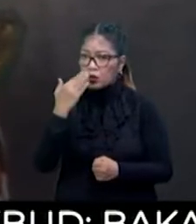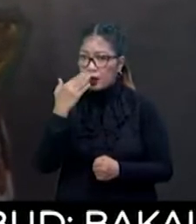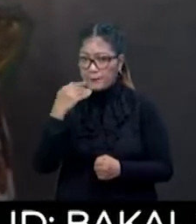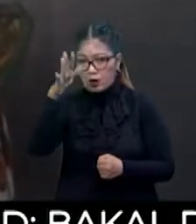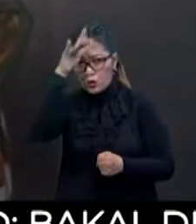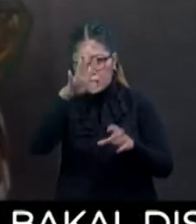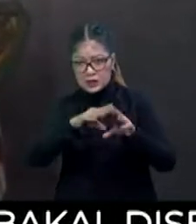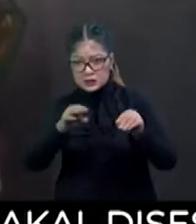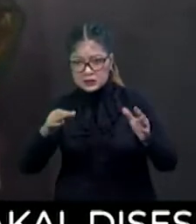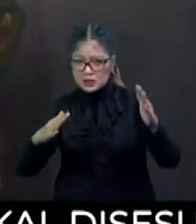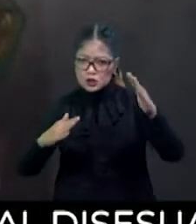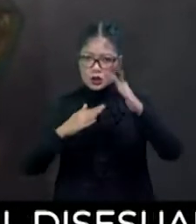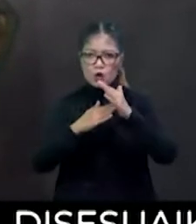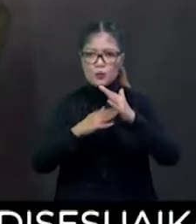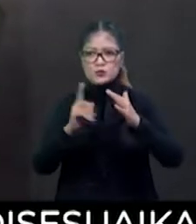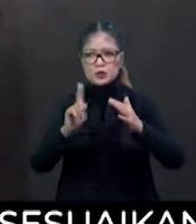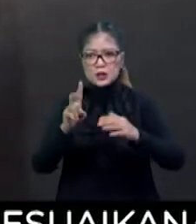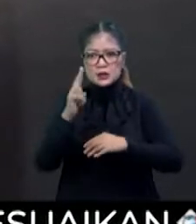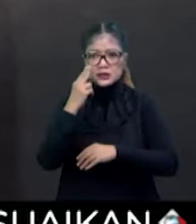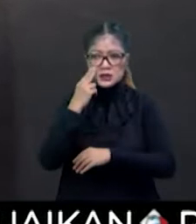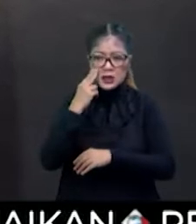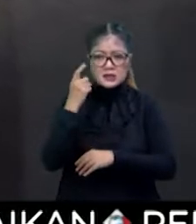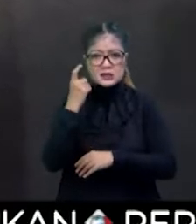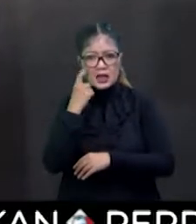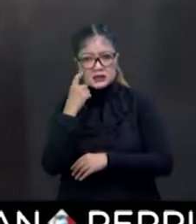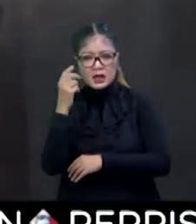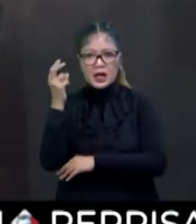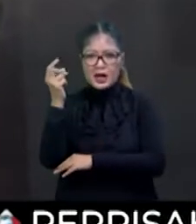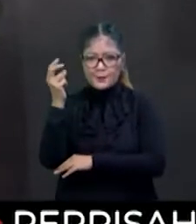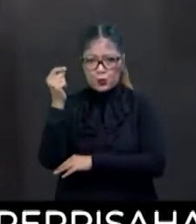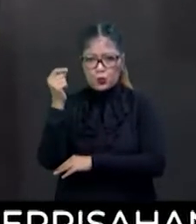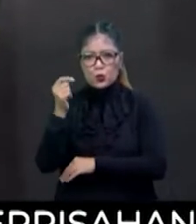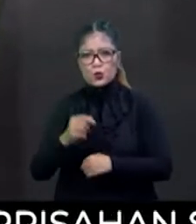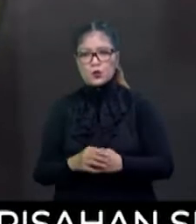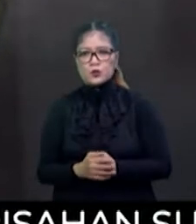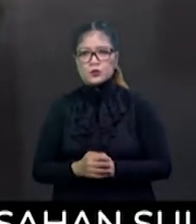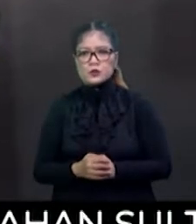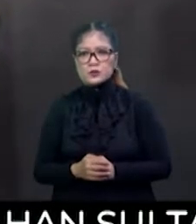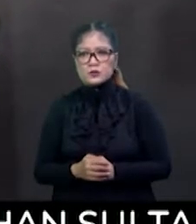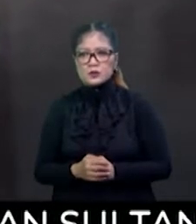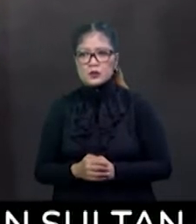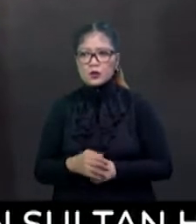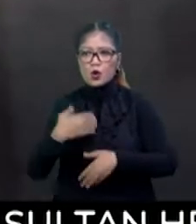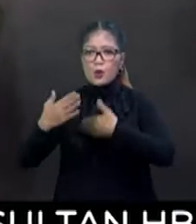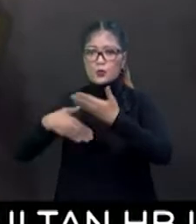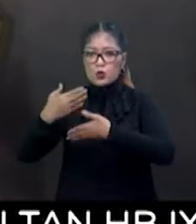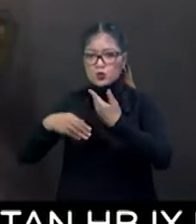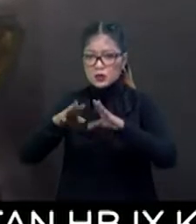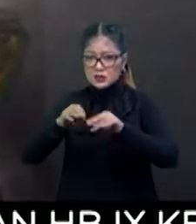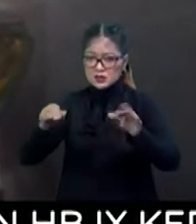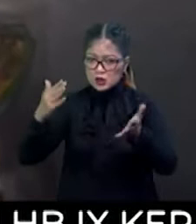ada di pasaran tahu sama tempe. Berarti mulai hari ini, Pak Haji, untuk mogok produksinya, Pak Haji? Kalau untuk tahu, mulai hari ini